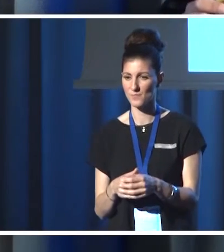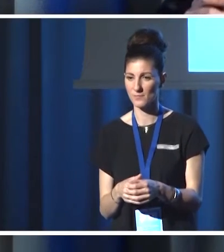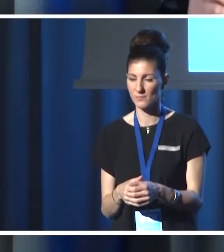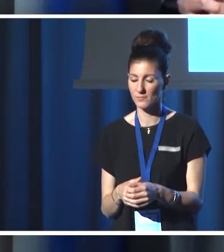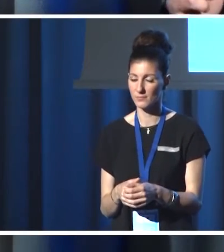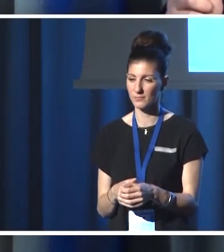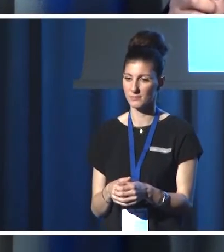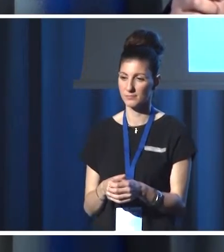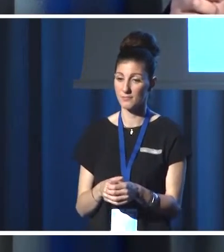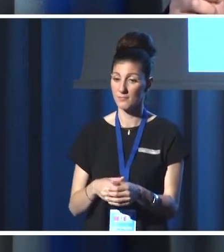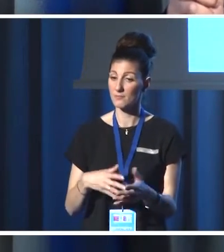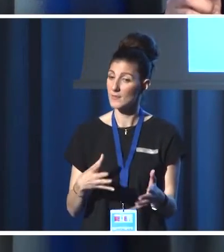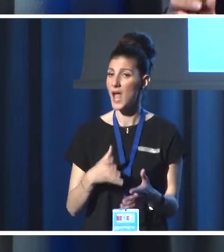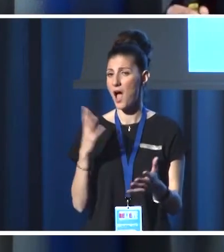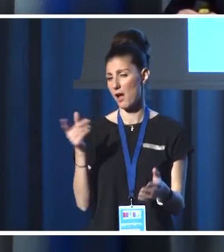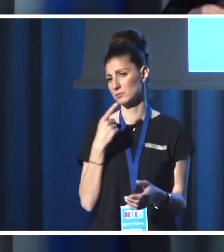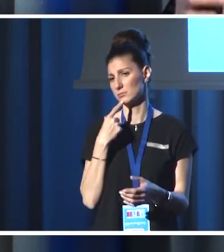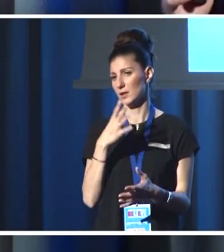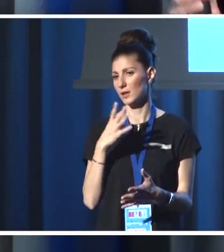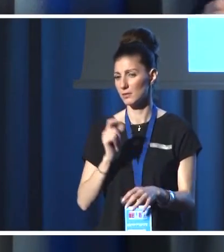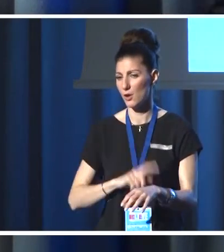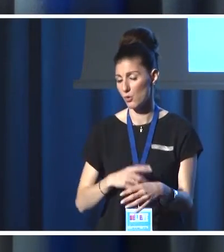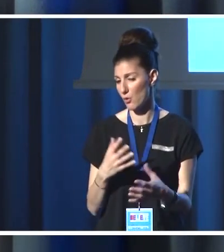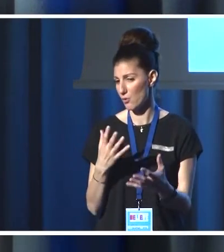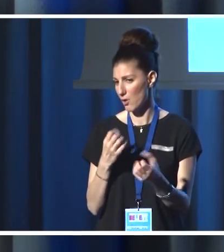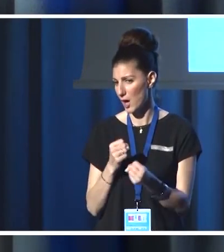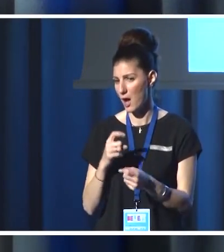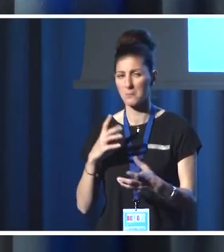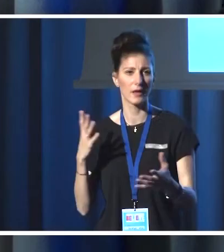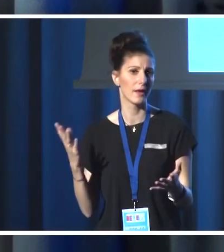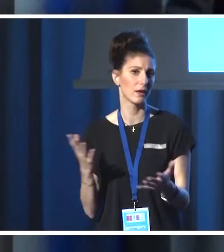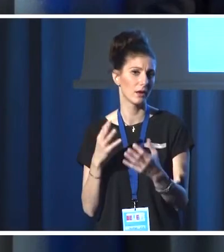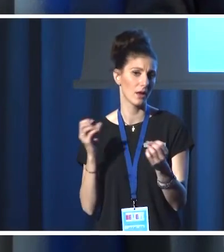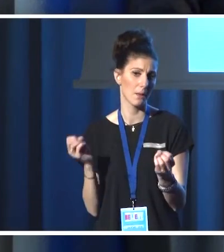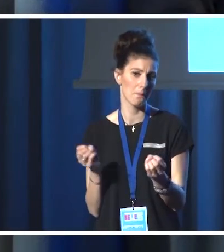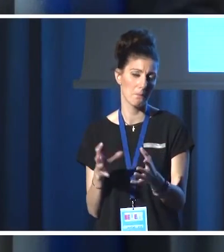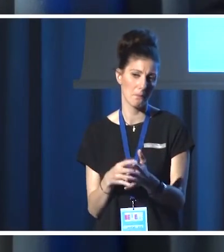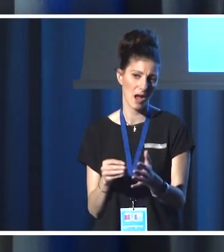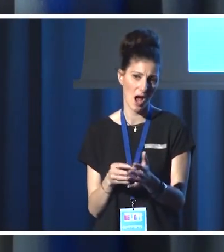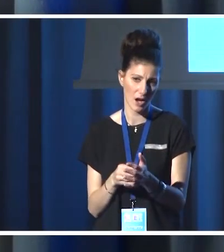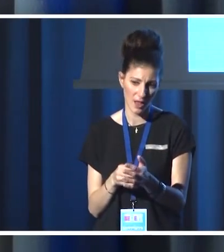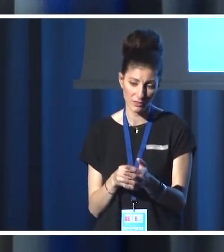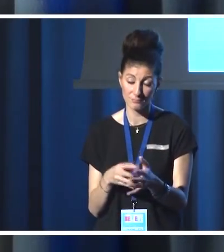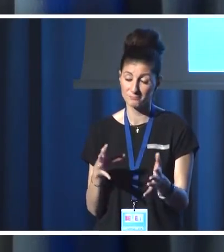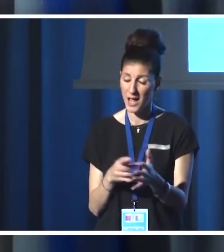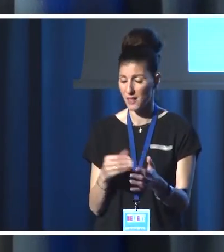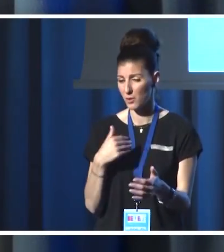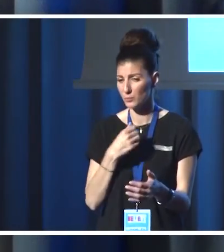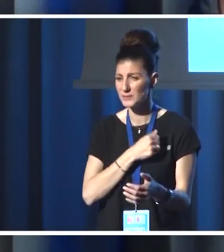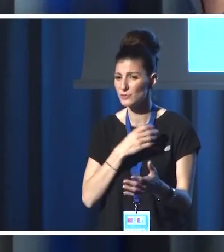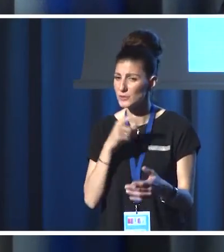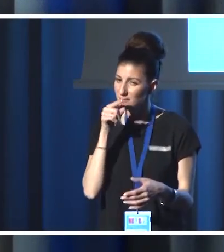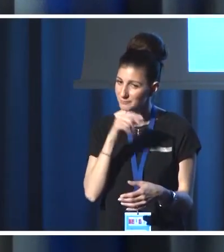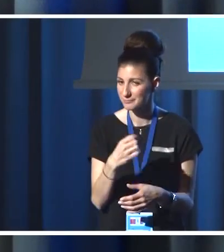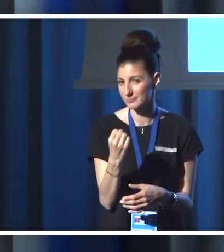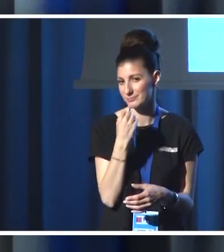πουε δεν έχει χρόνο ο ε στις 10 φορές δεν ισχύει γιατί αν τους πεις αν έχεις μία σχέση και